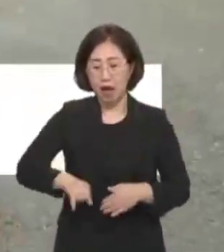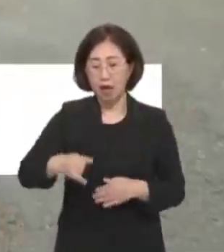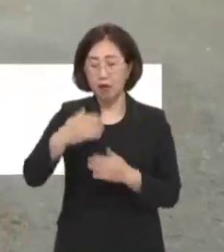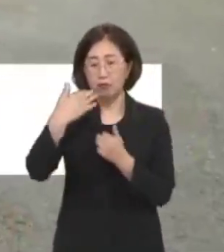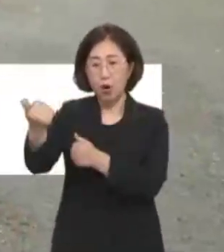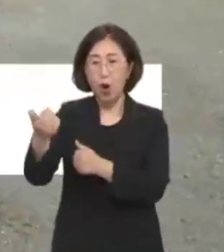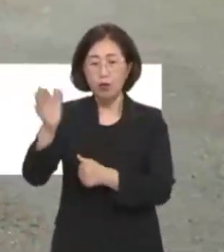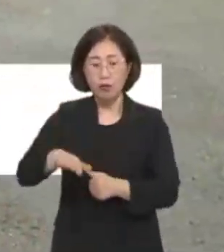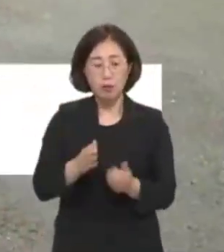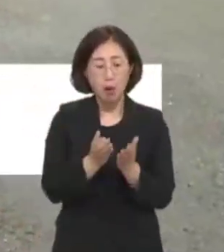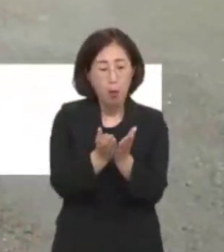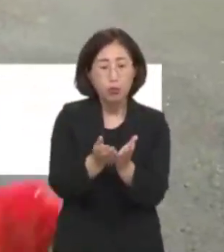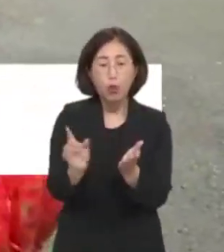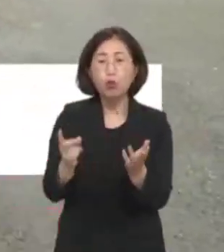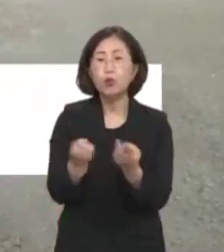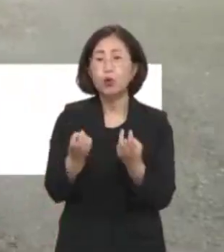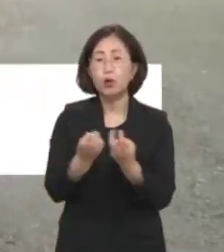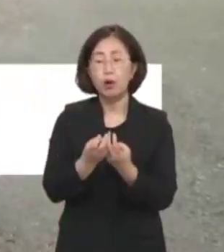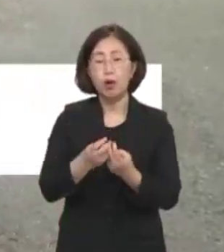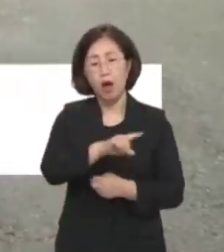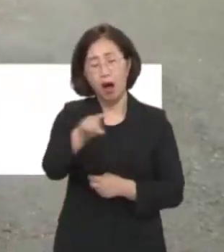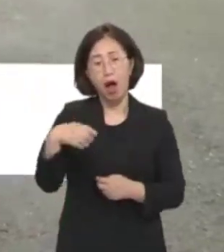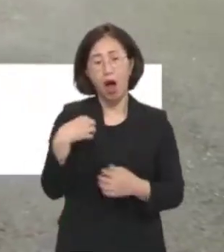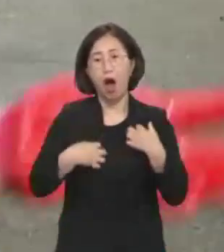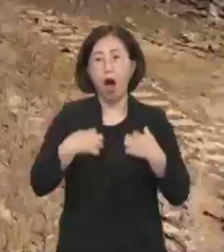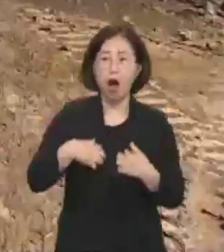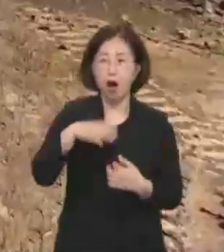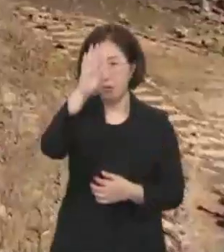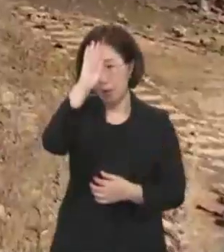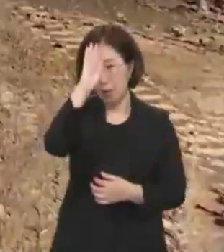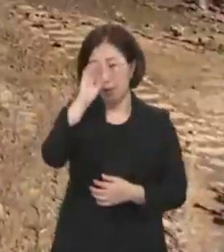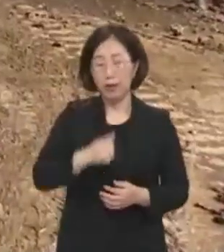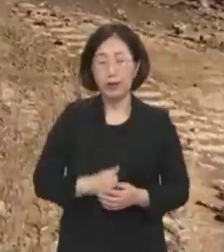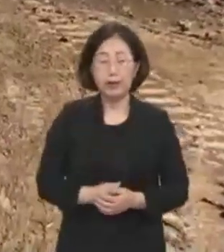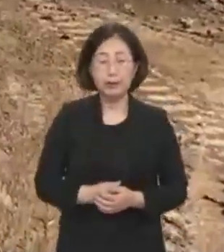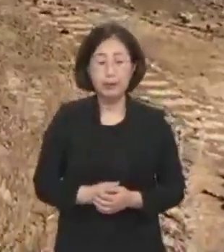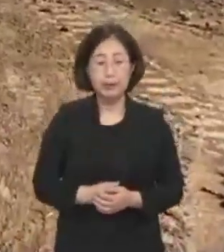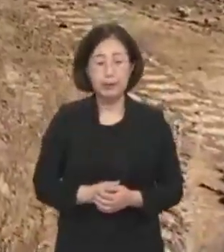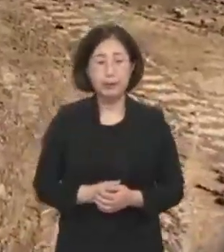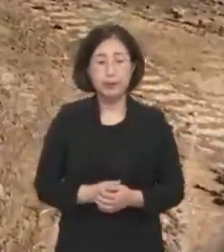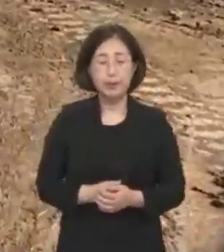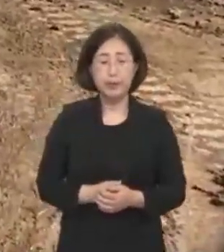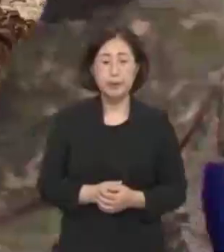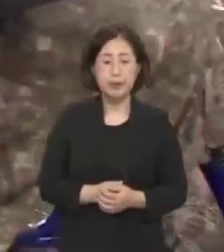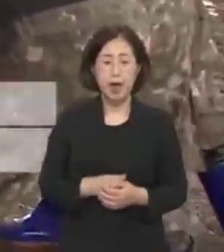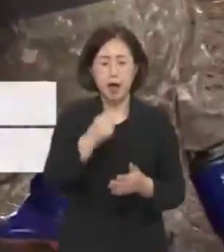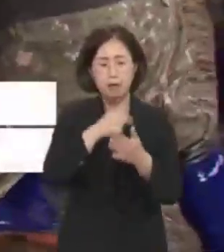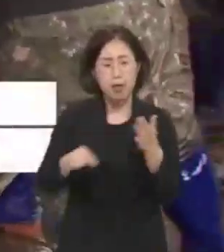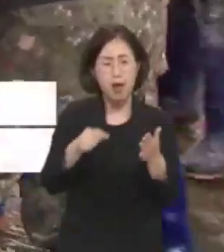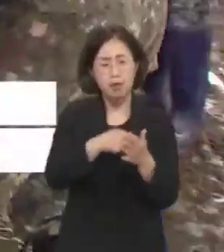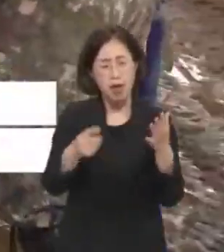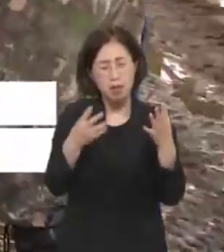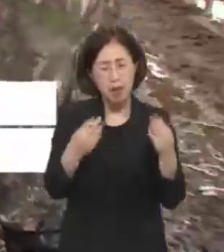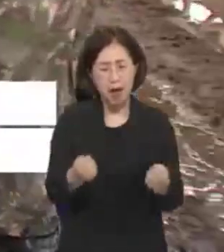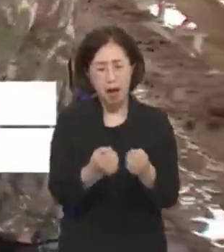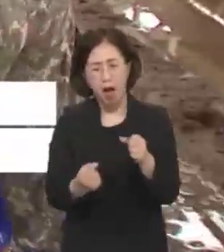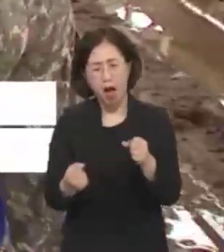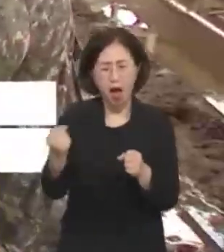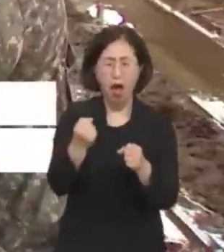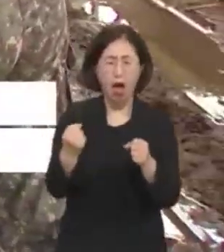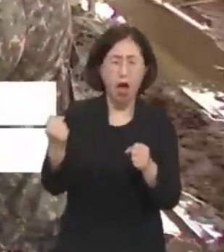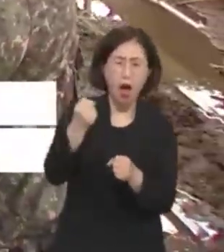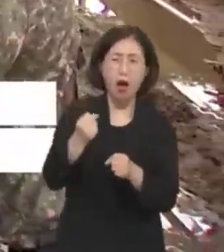되니까. 그래서 다들 지금 뭐 몸살길 있고 다 병들 났는데. 이미 눈덩이처럼 불어난 피해에 복구 속도는 더딘